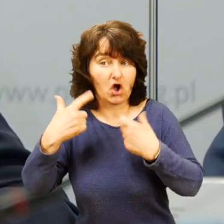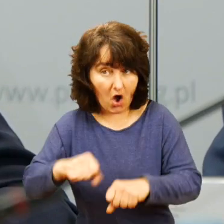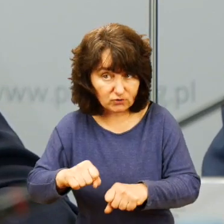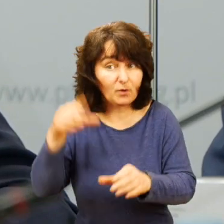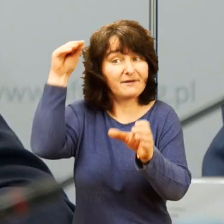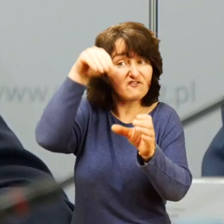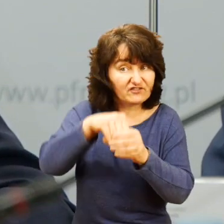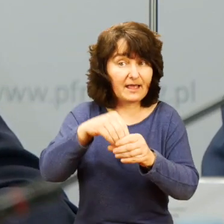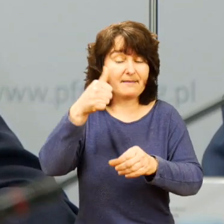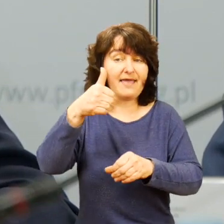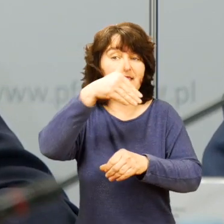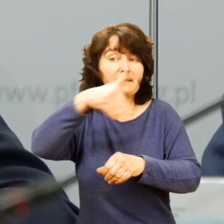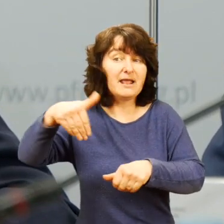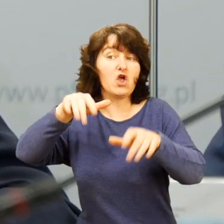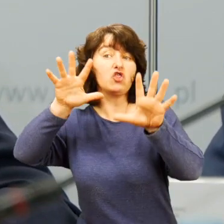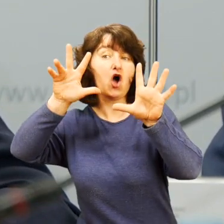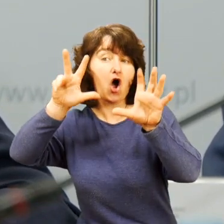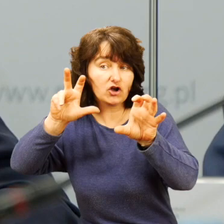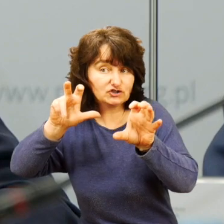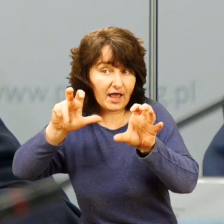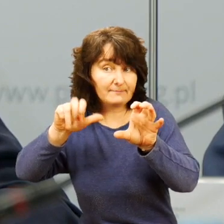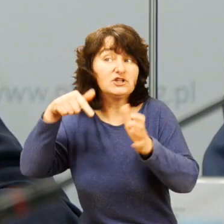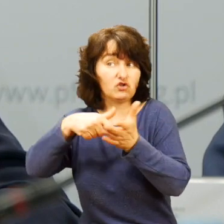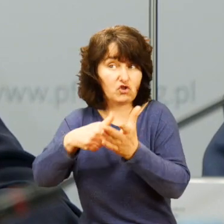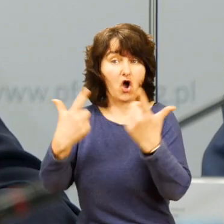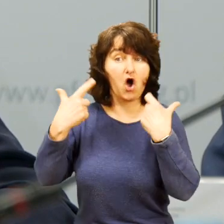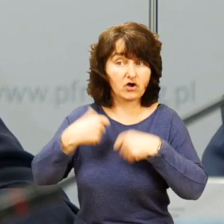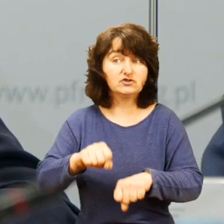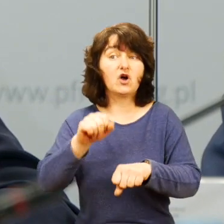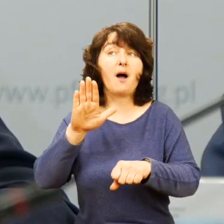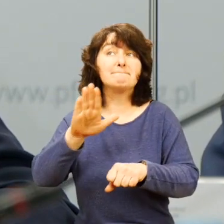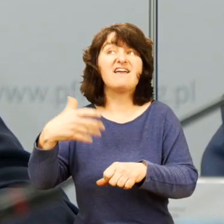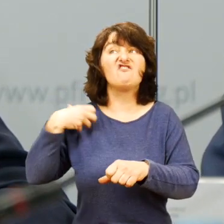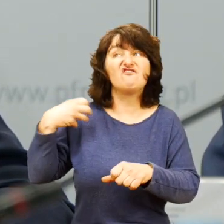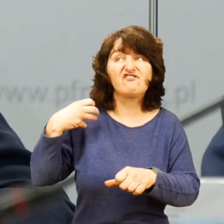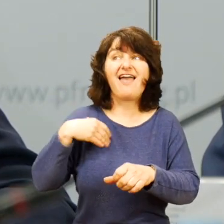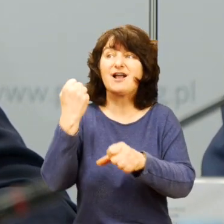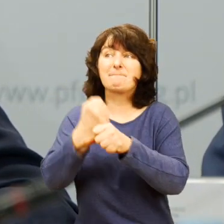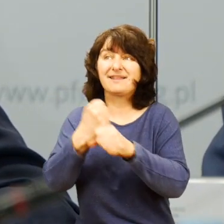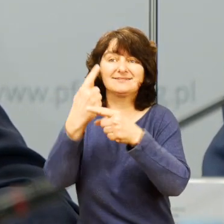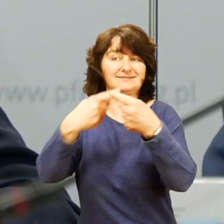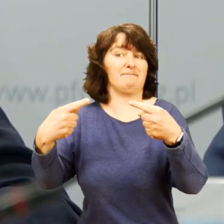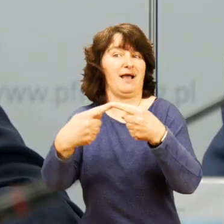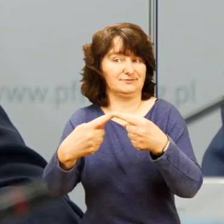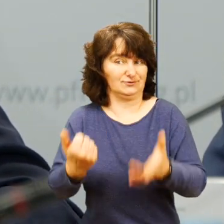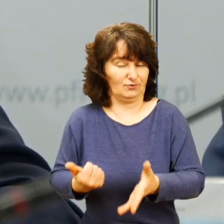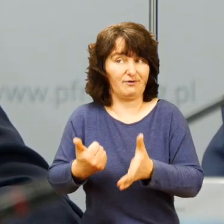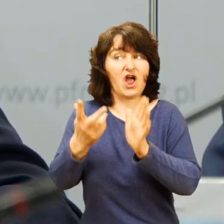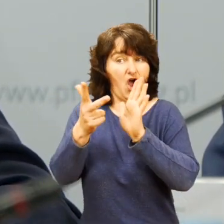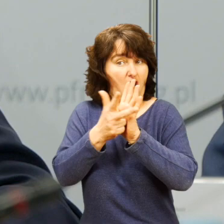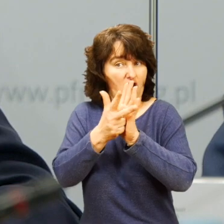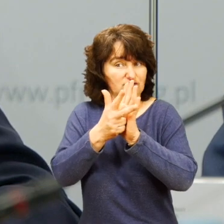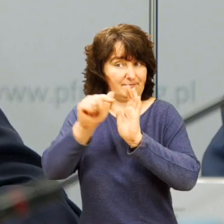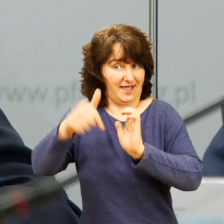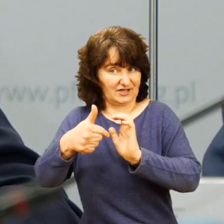czego 1 800 000 to są osoby będące w wieku produkcyjnym, a więc